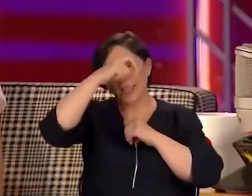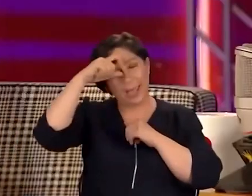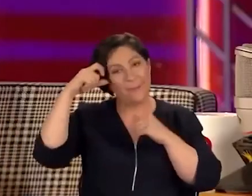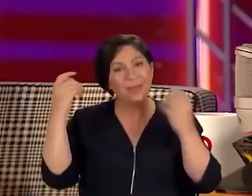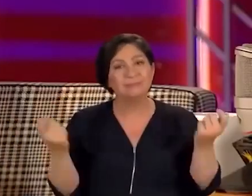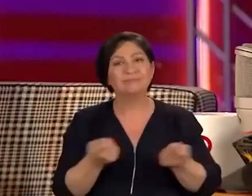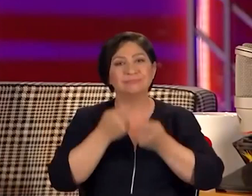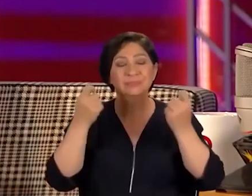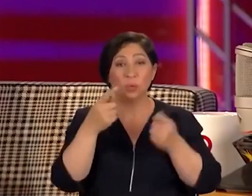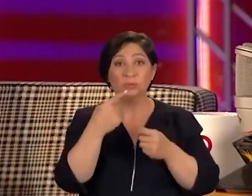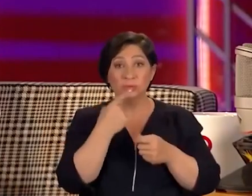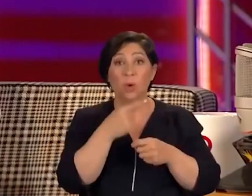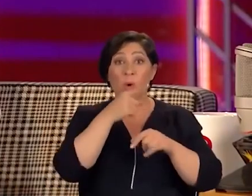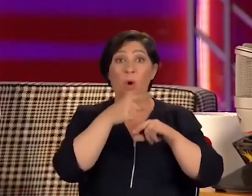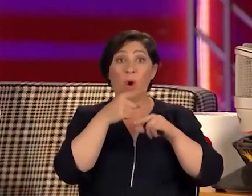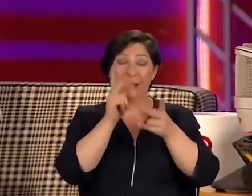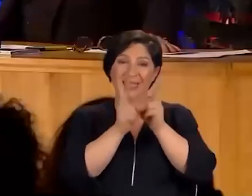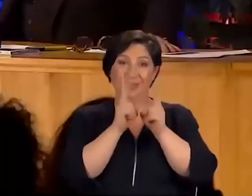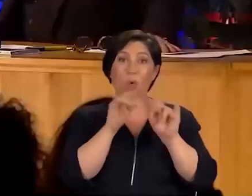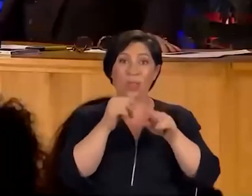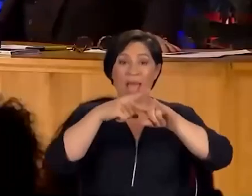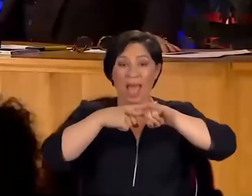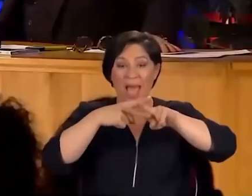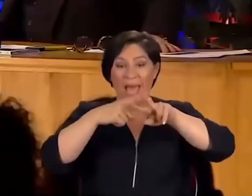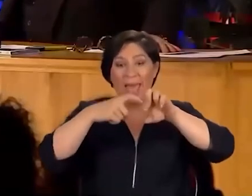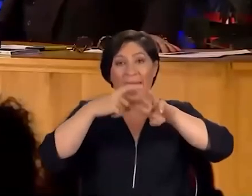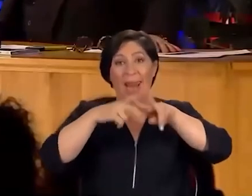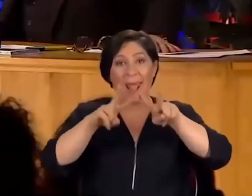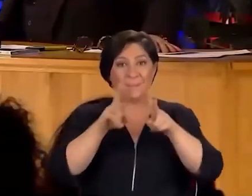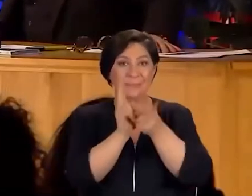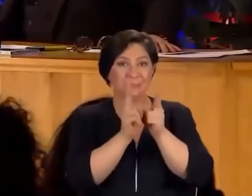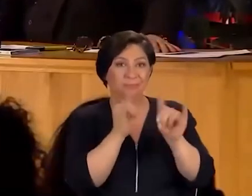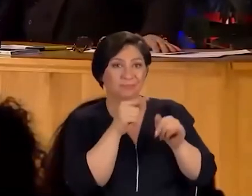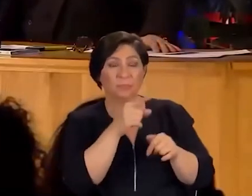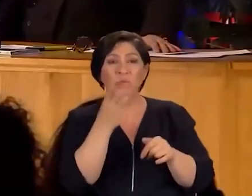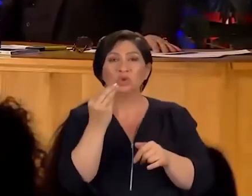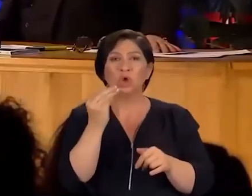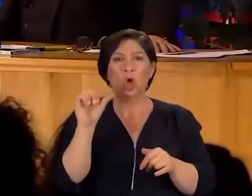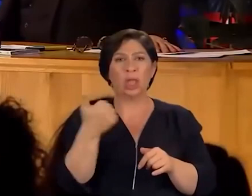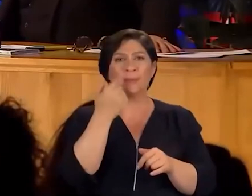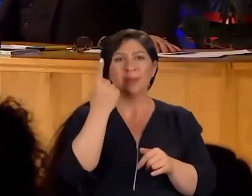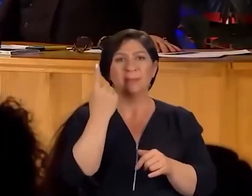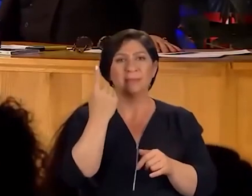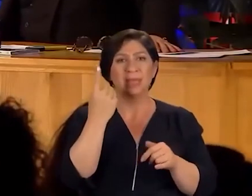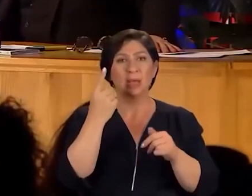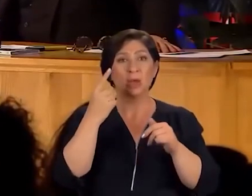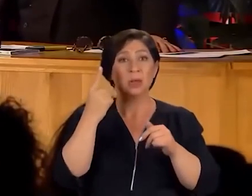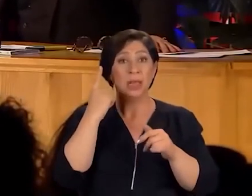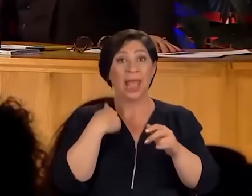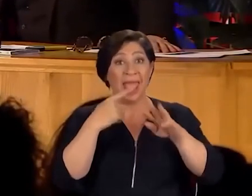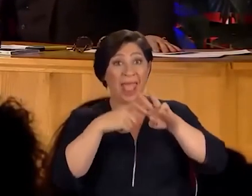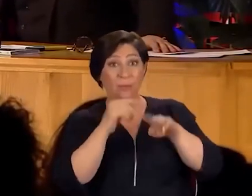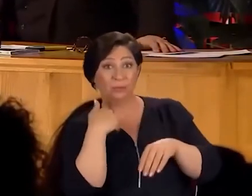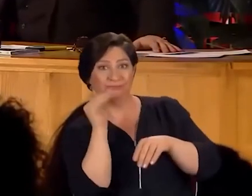gelmedi. Harem Kabare isimli, evet, onu anlatacağım. Harem Kabare isimli oyundaki çok önemli bir rolü aslında